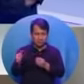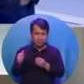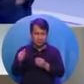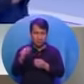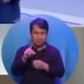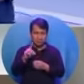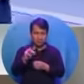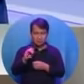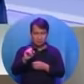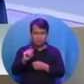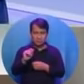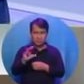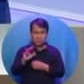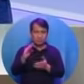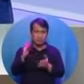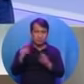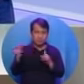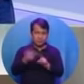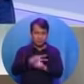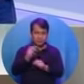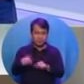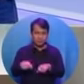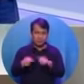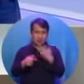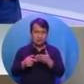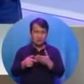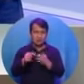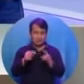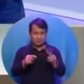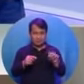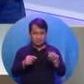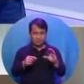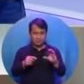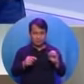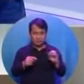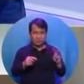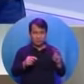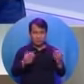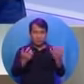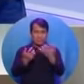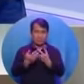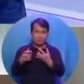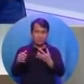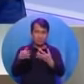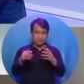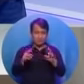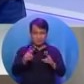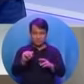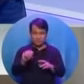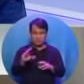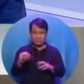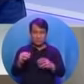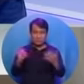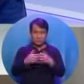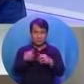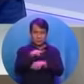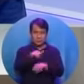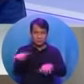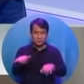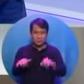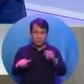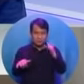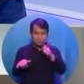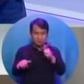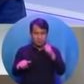domestic violence. Yes, sir. Actually, ang mangyayari, parang ang VAWSI, magiging applicable na po siya for both men, women, LGBT, and members